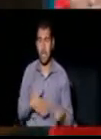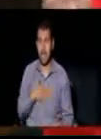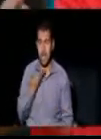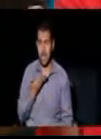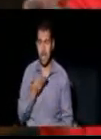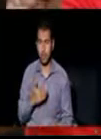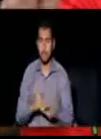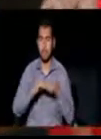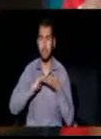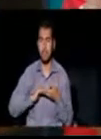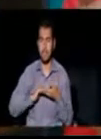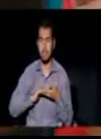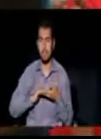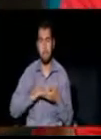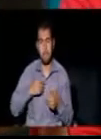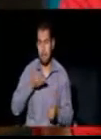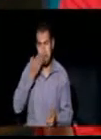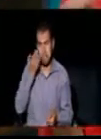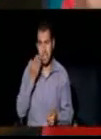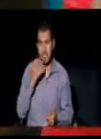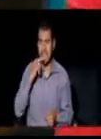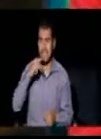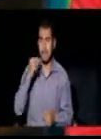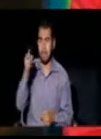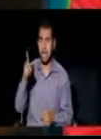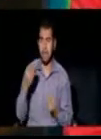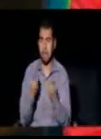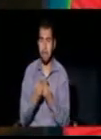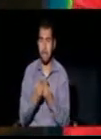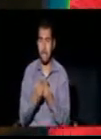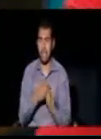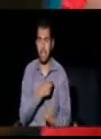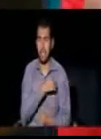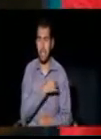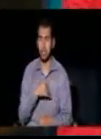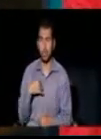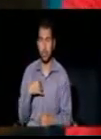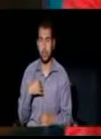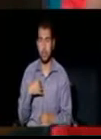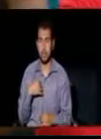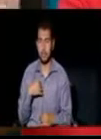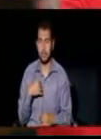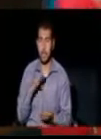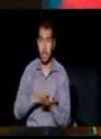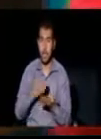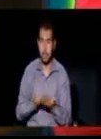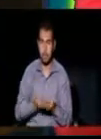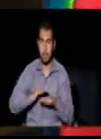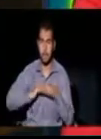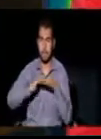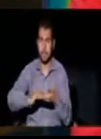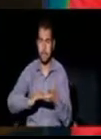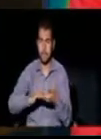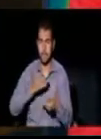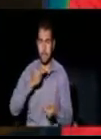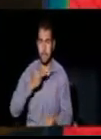عايز مثلا مساعده، انا مش عارف اتواصل مع اللي قدامي. من طريق المكالمه ديت بنقدر المترجم يتواصل معاه ومع الاصم في